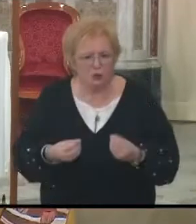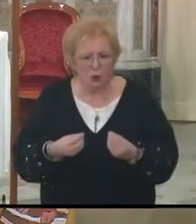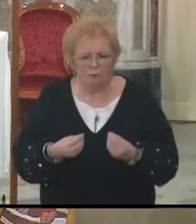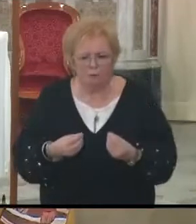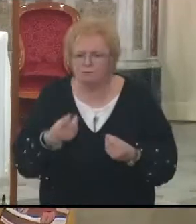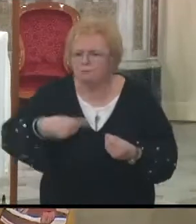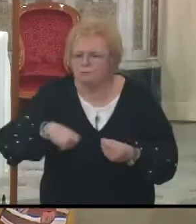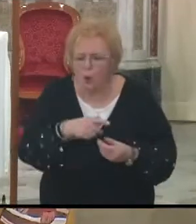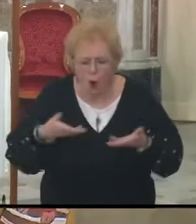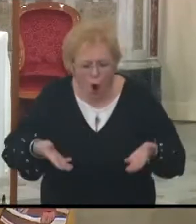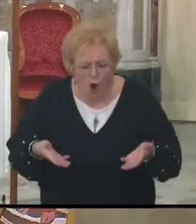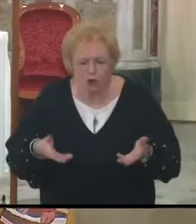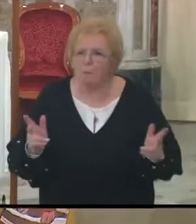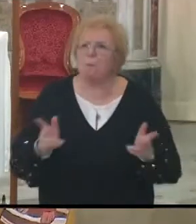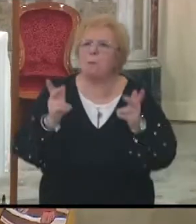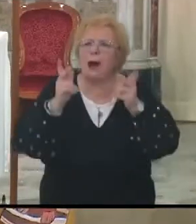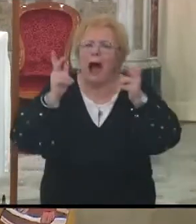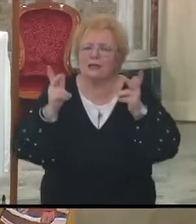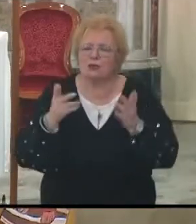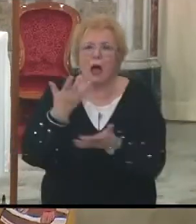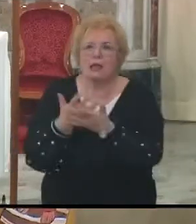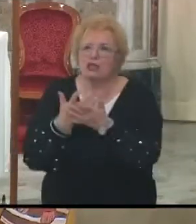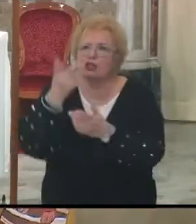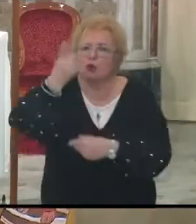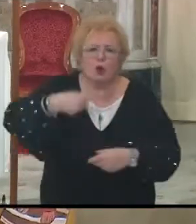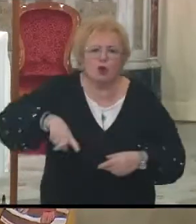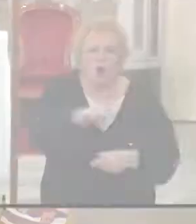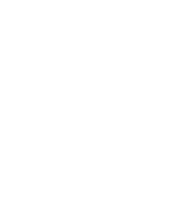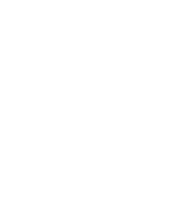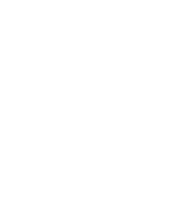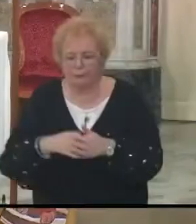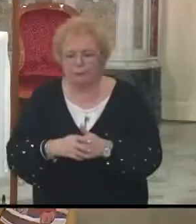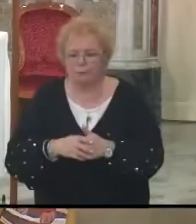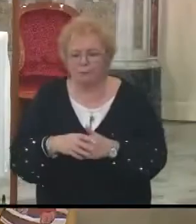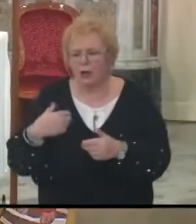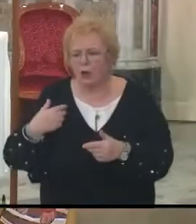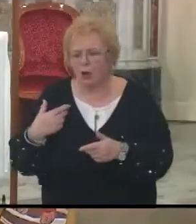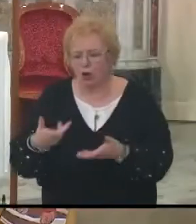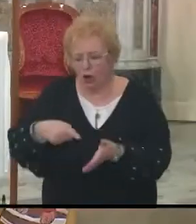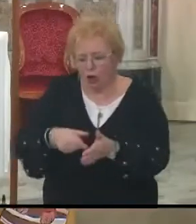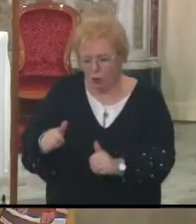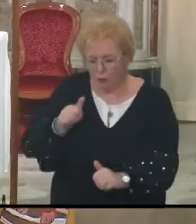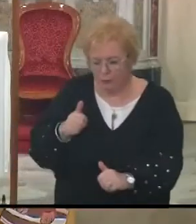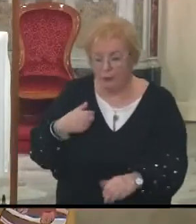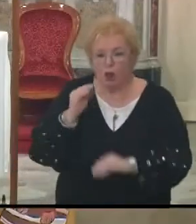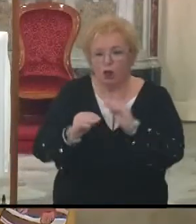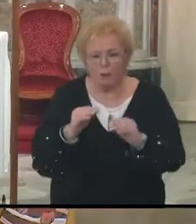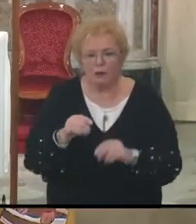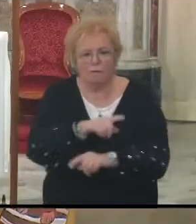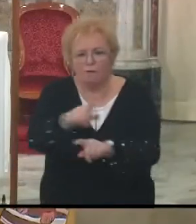fatto oggi nella pasqua del nostro signore gesù cristo la risposta è questa